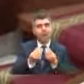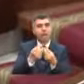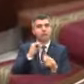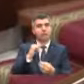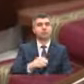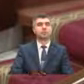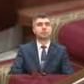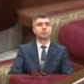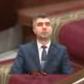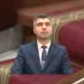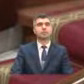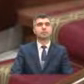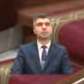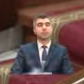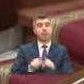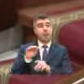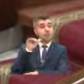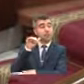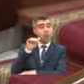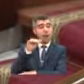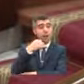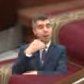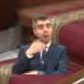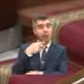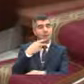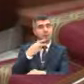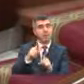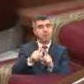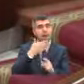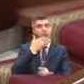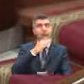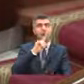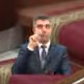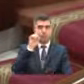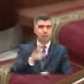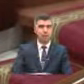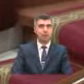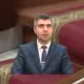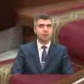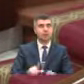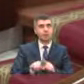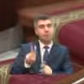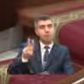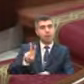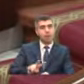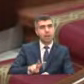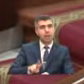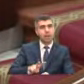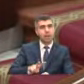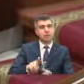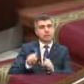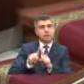وحنا في الناحية ديال سيدي إفني اللي تكلمتوا عليها وداك الشيء، خصنا نحمد الله، لأنه في الحقيقة لونسا عملت واحد